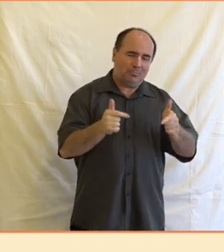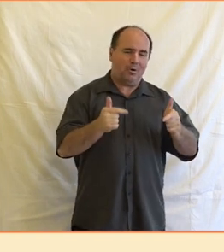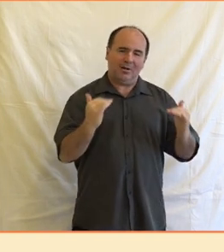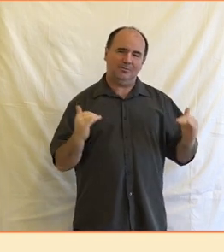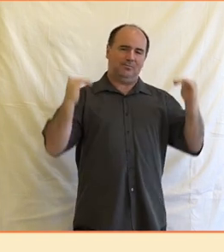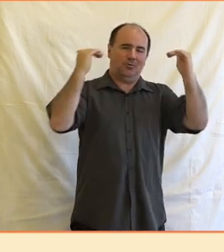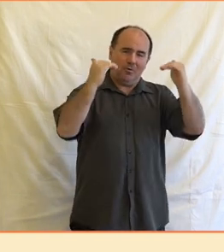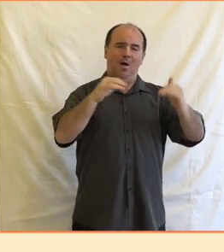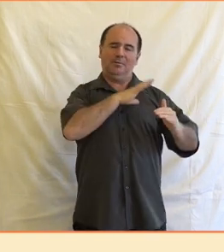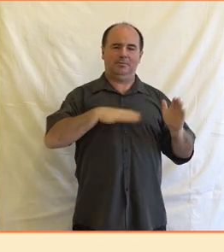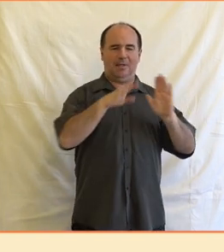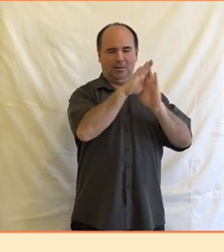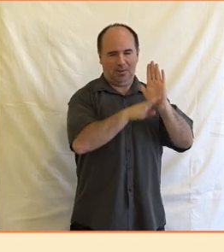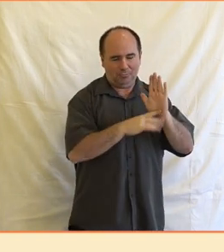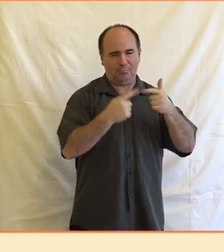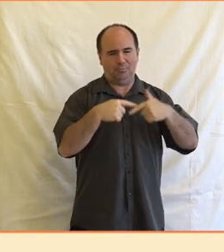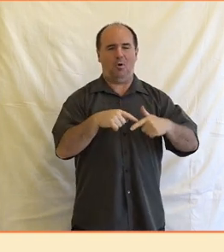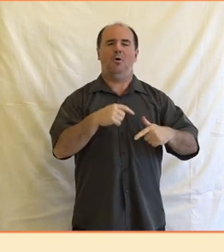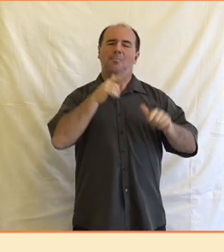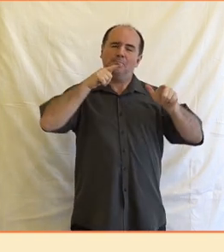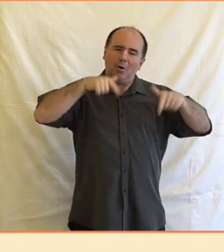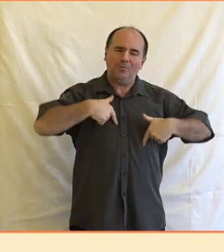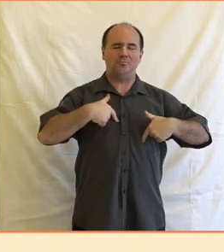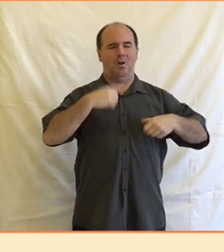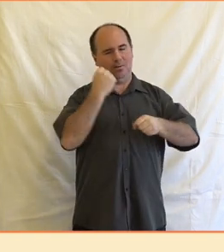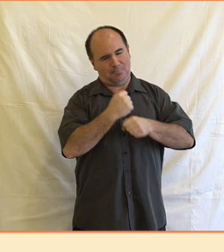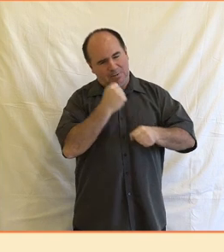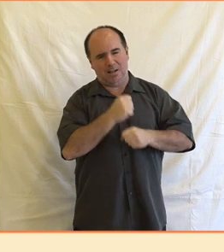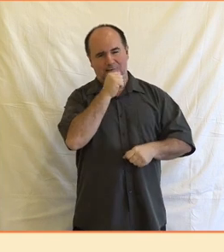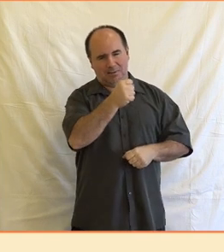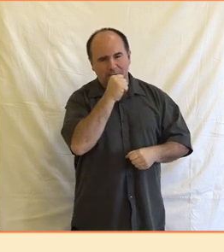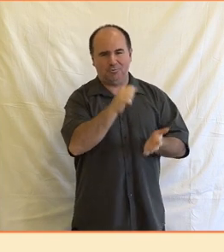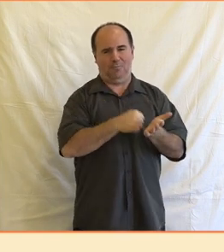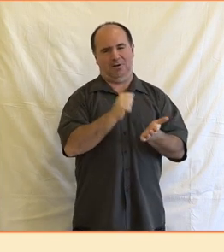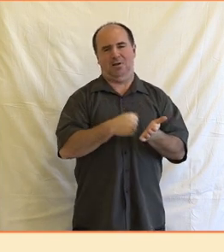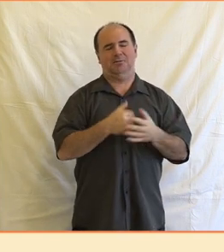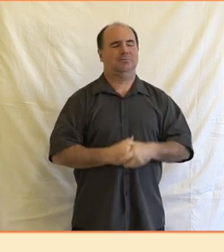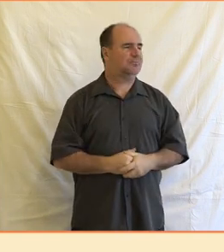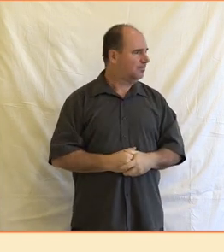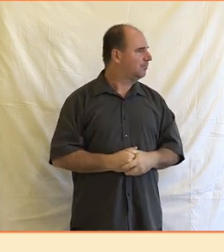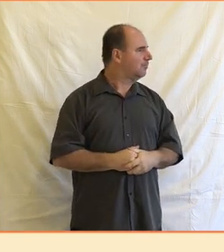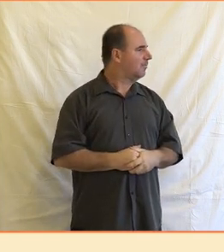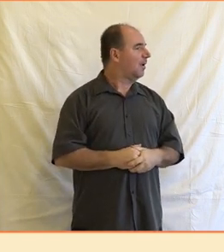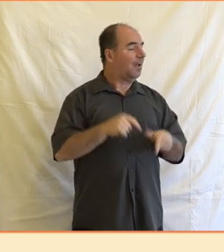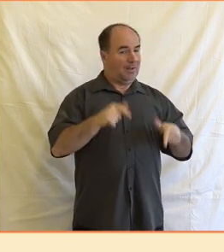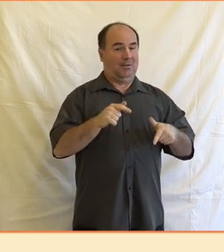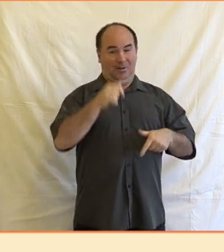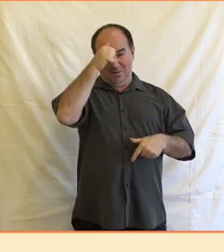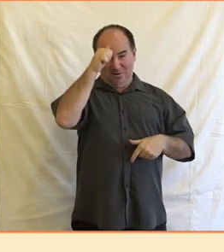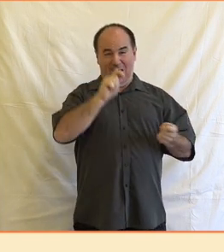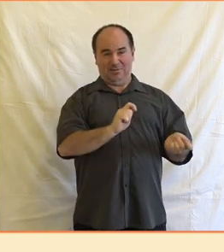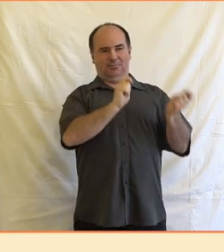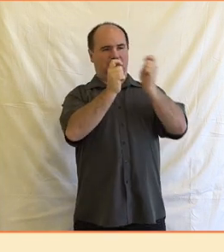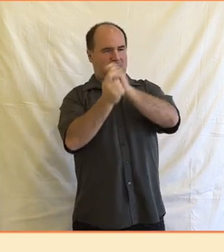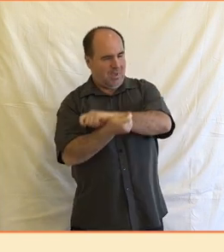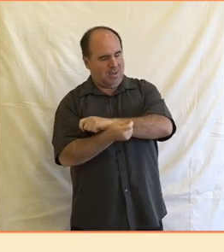dopadu moderních technologií na lidská práva. My jsme si ten krkolomný název postupně změnili na mnohem